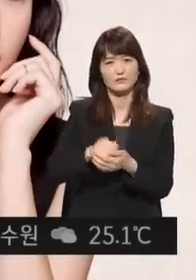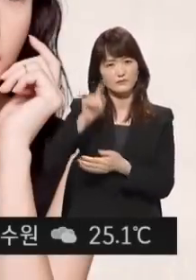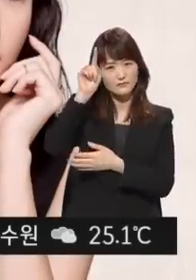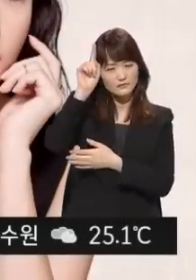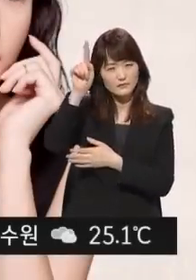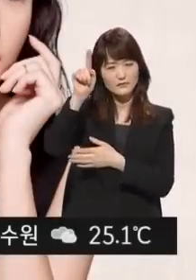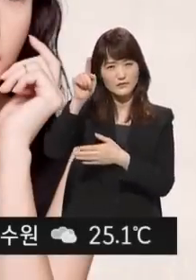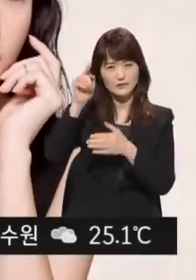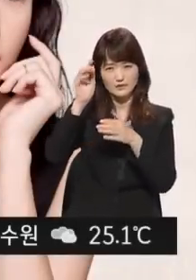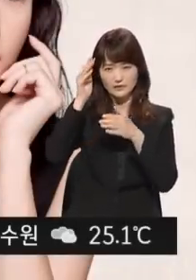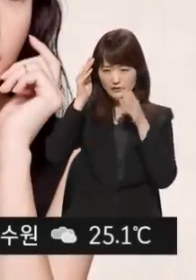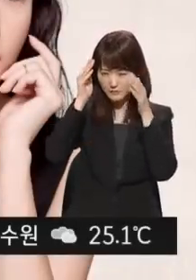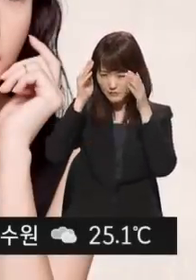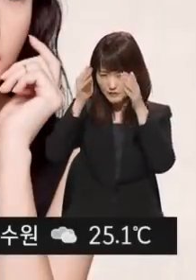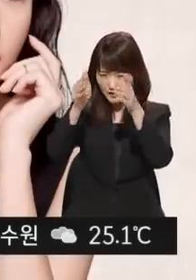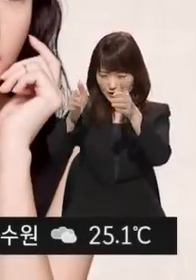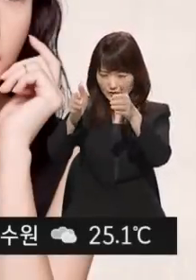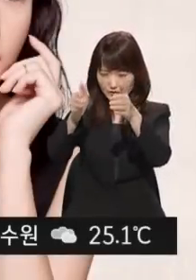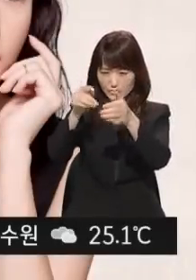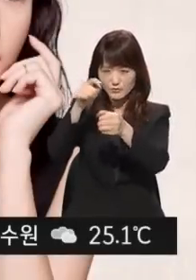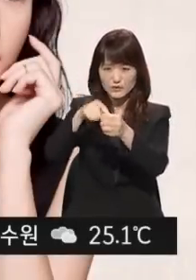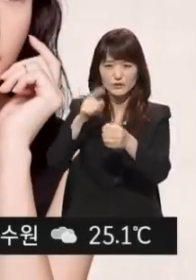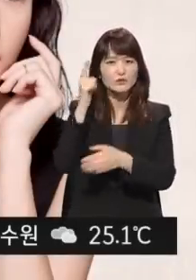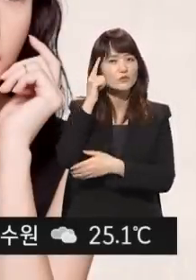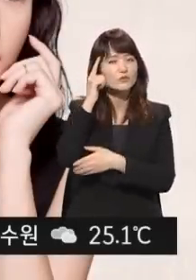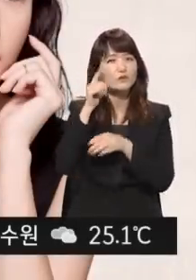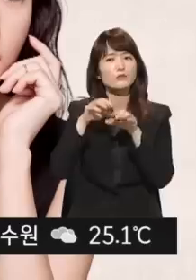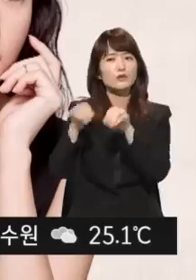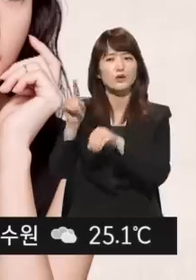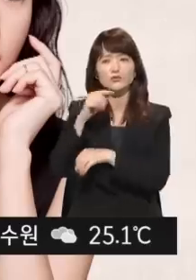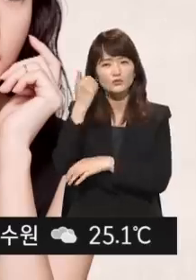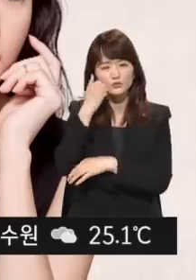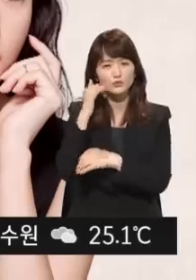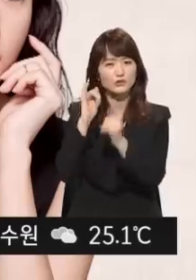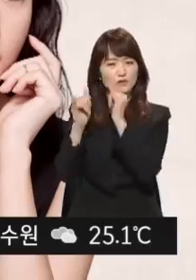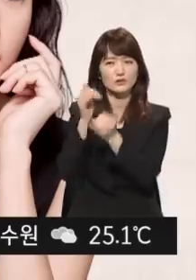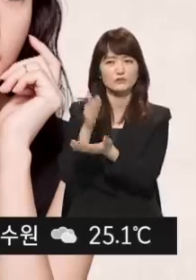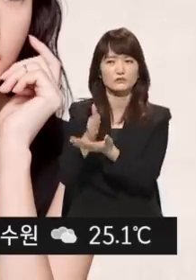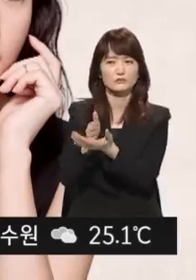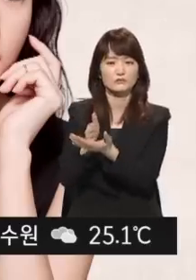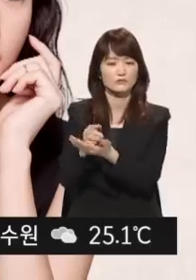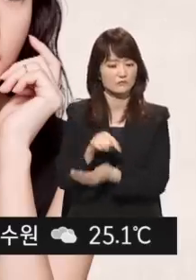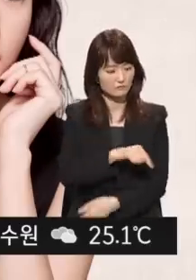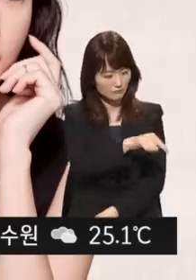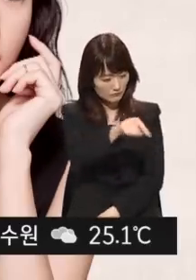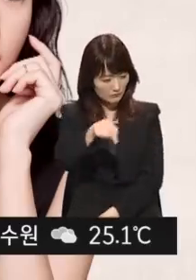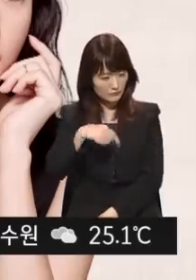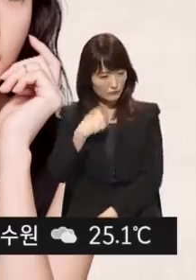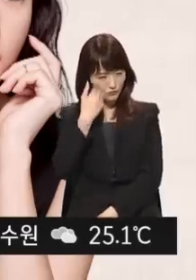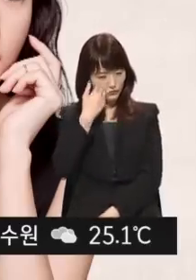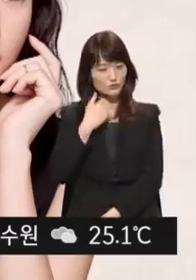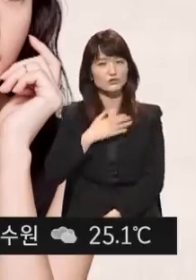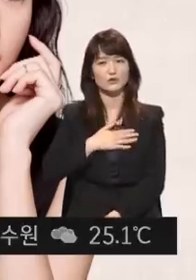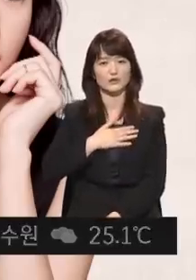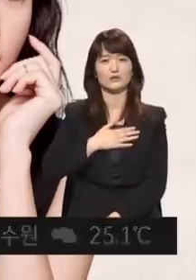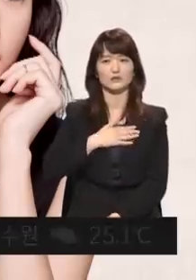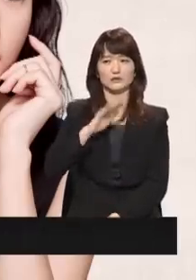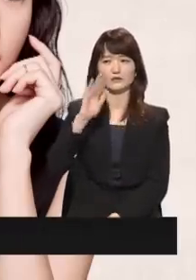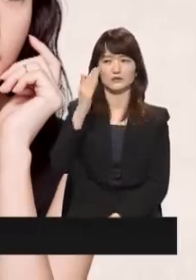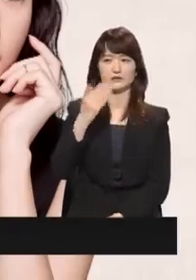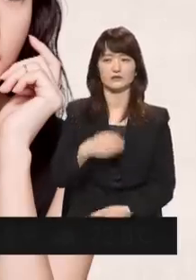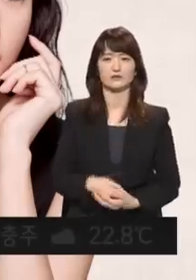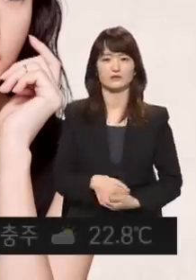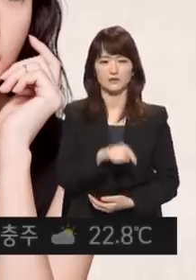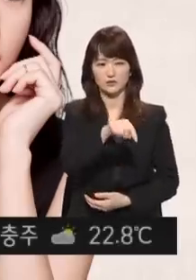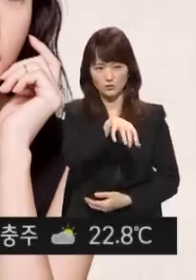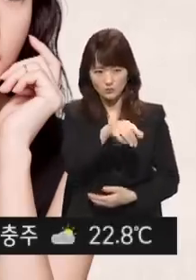진로에 집중하기 위해서 휴대전화도 정지하고 아무랑도 연락하지 말라는 말을 듣고 나서야 이들의 정체를 짐작할 수 있었다고 하고요 그